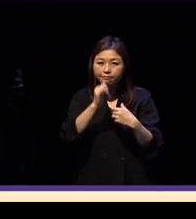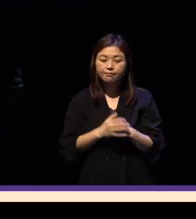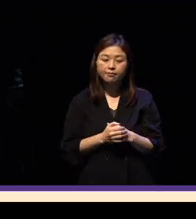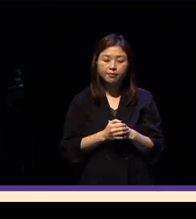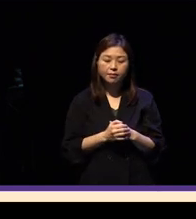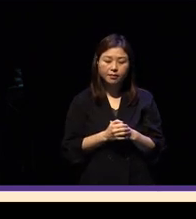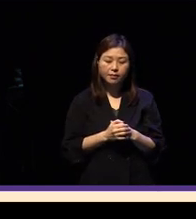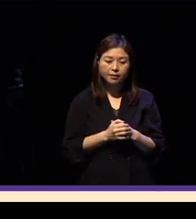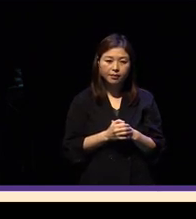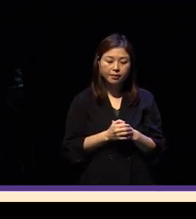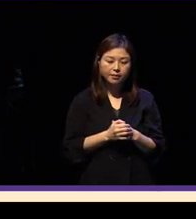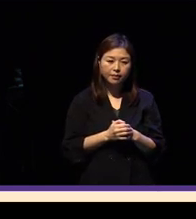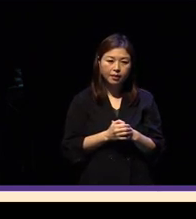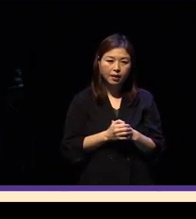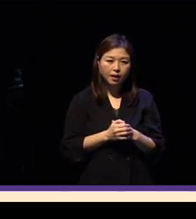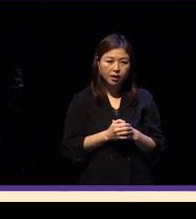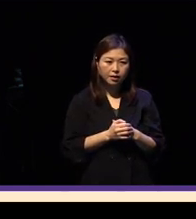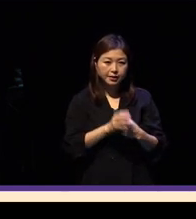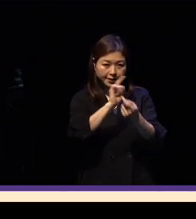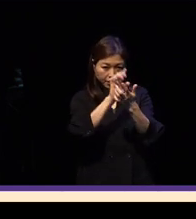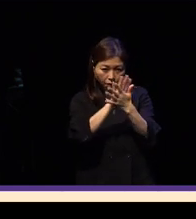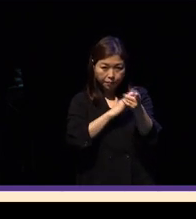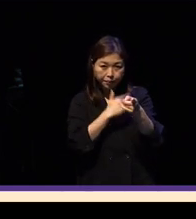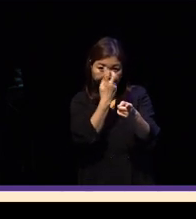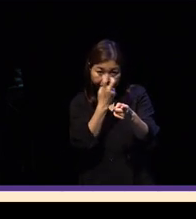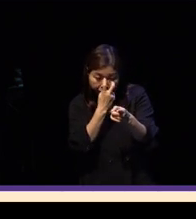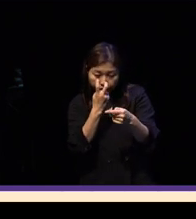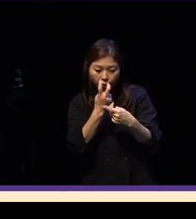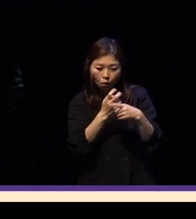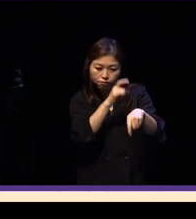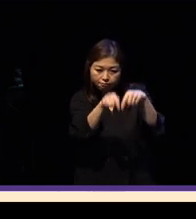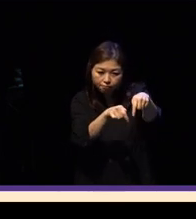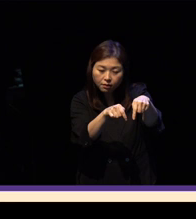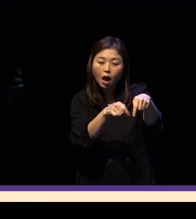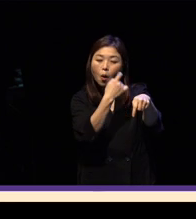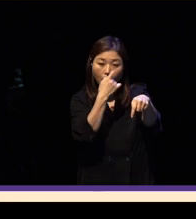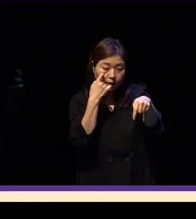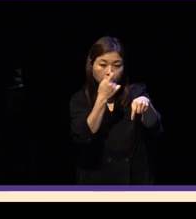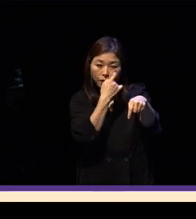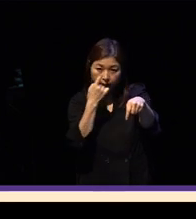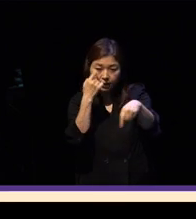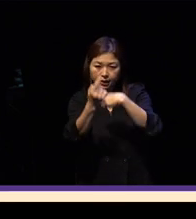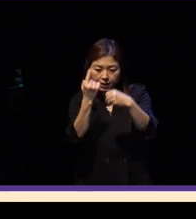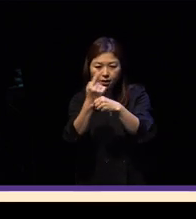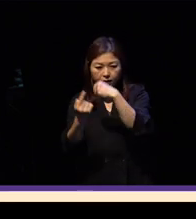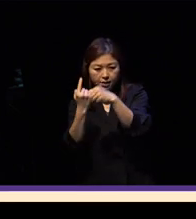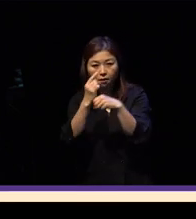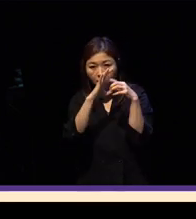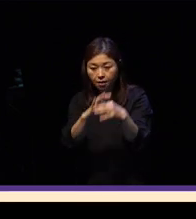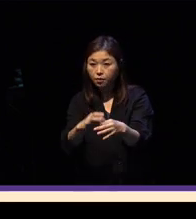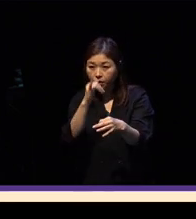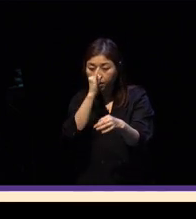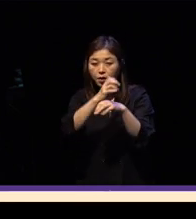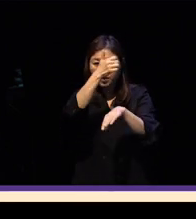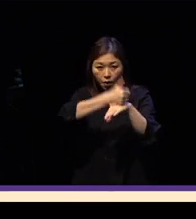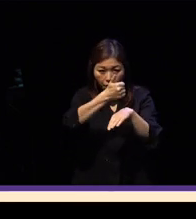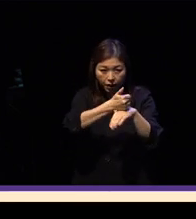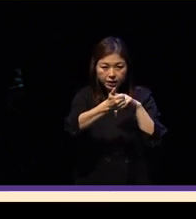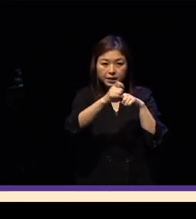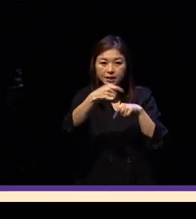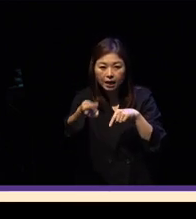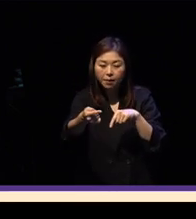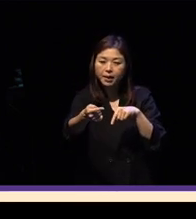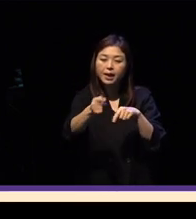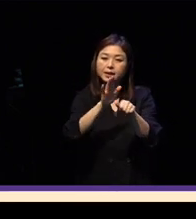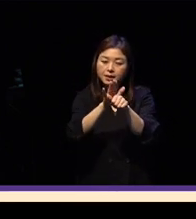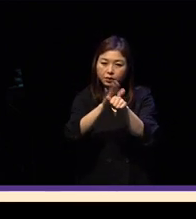모니터링과 보조사업 수행에 대한 이행평가를 연중 계속 실시하게 되고 그 결과는 차년도 지원